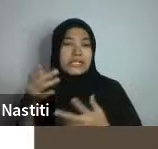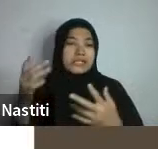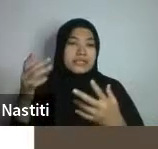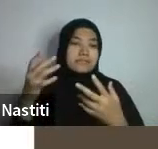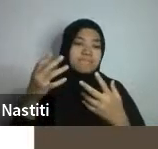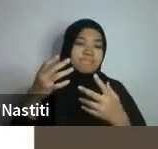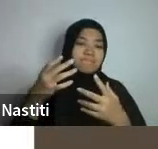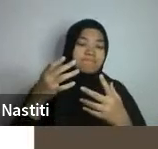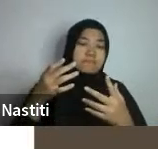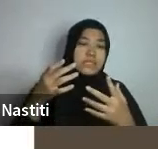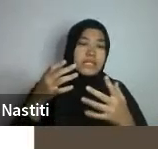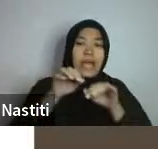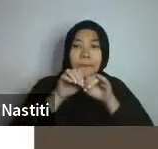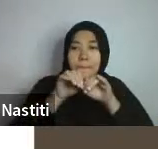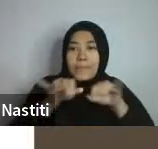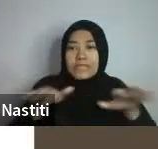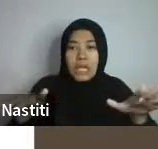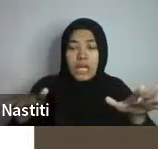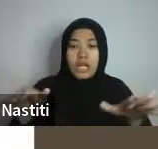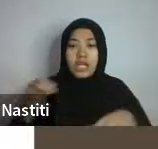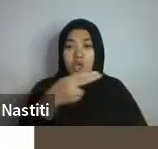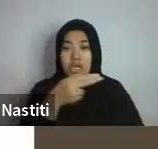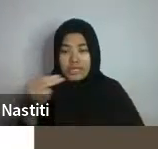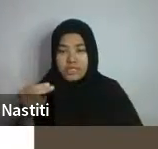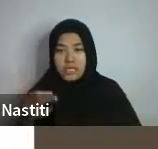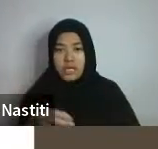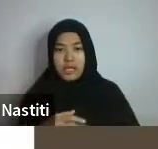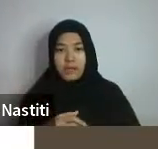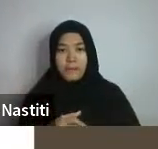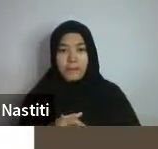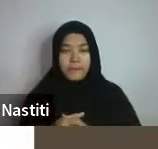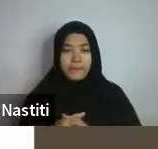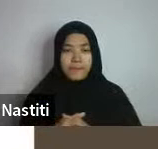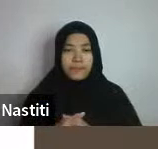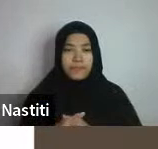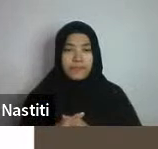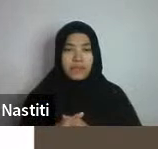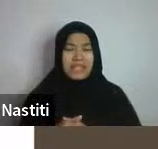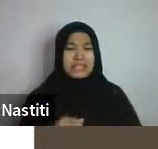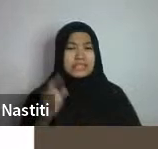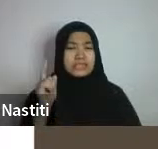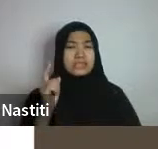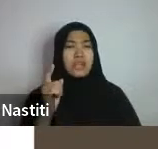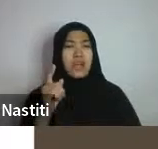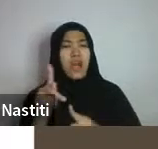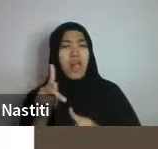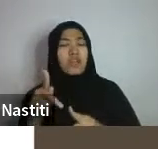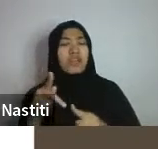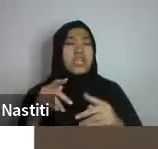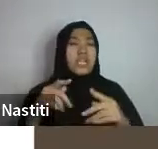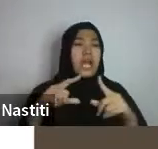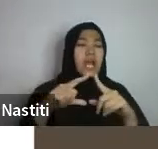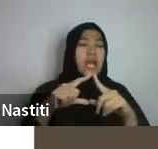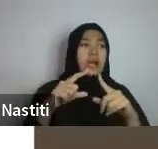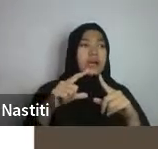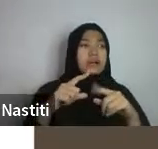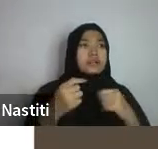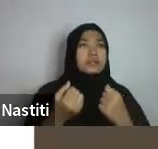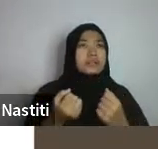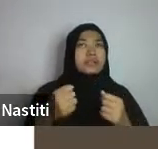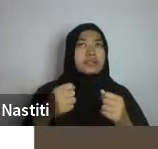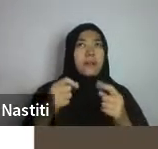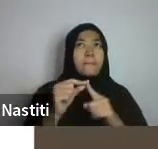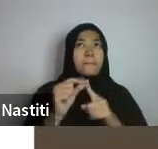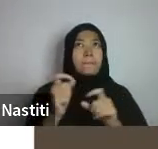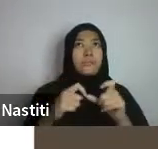Kalau di tingkat puskesmas obat-obatannya itu sangat terbatas sekali. Rata-rata obat generasi lama. Nah ini obat-obatan jiwa